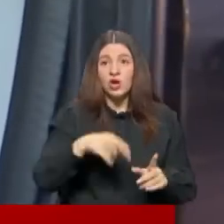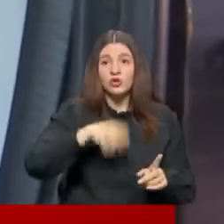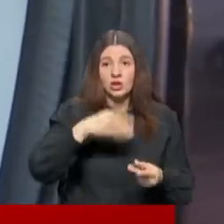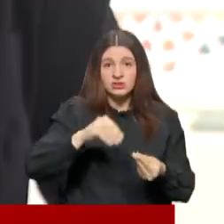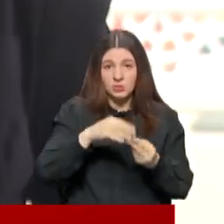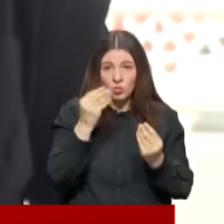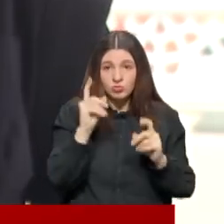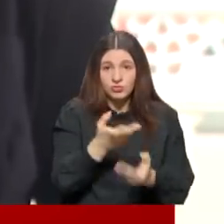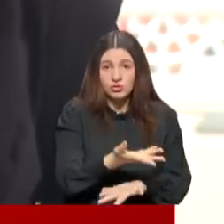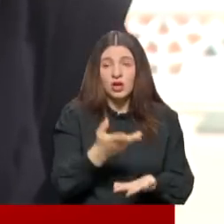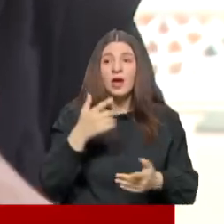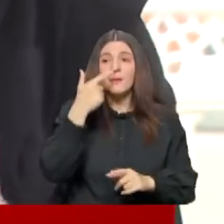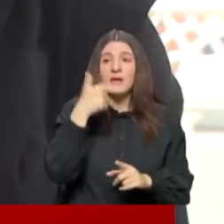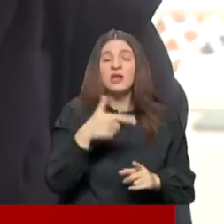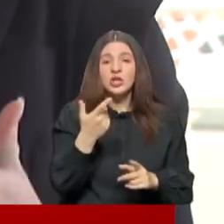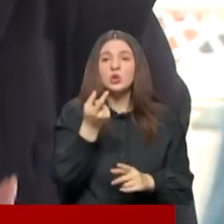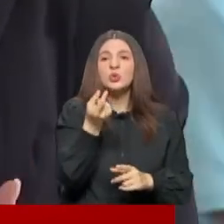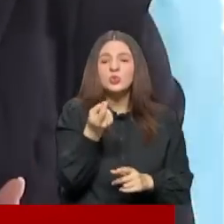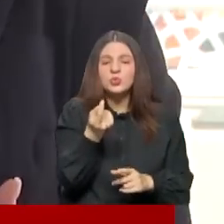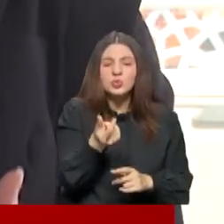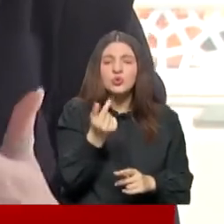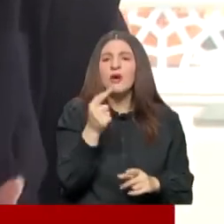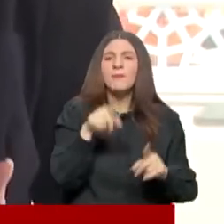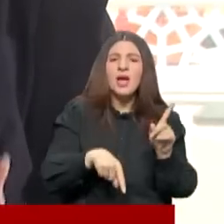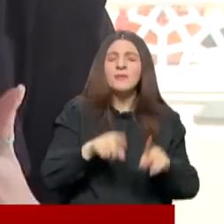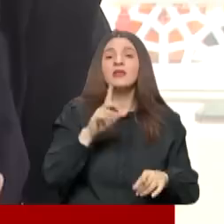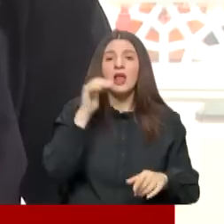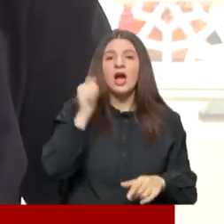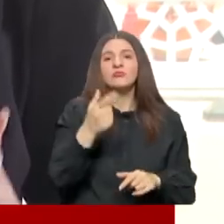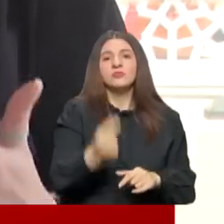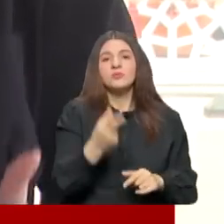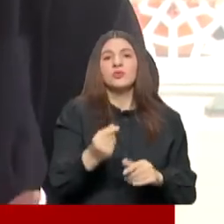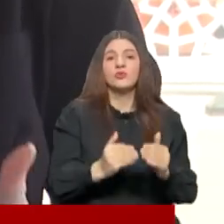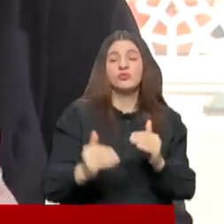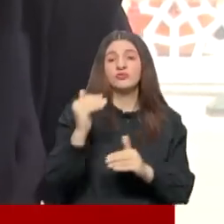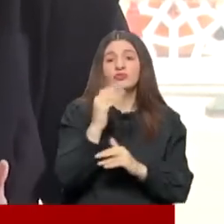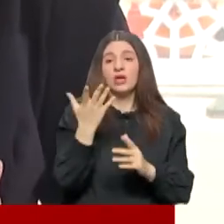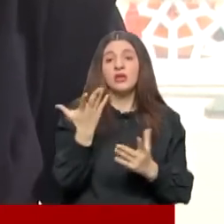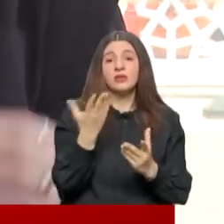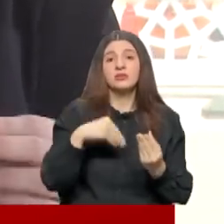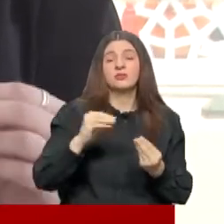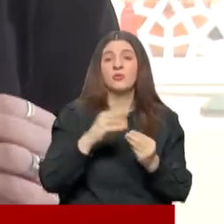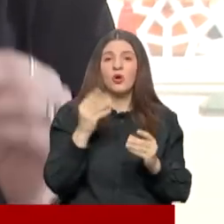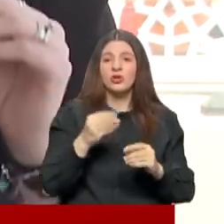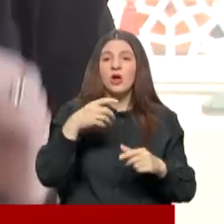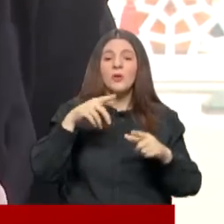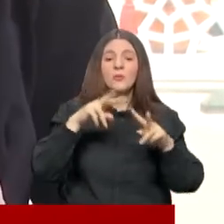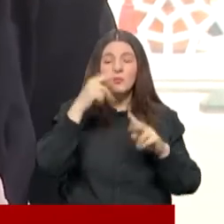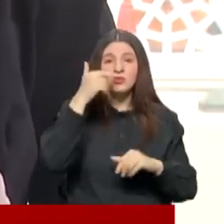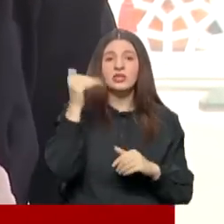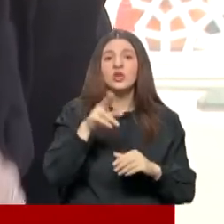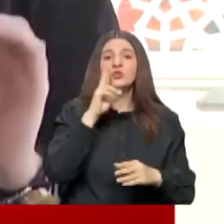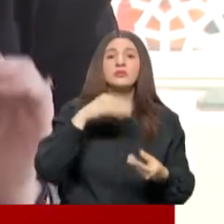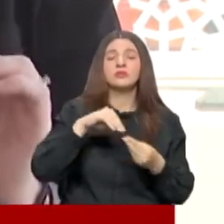zam olur mu ya? Akaryakıtı artık kuruş kuruş ara ara değil. Her gün 1 liranın da çok üzerinde zamlanıyor. Motorine gelen son